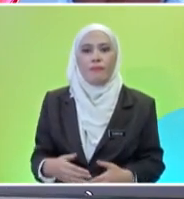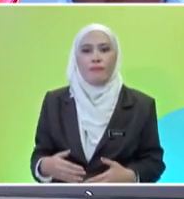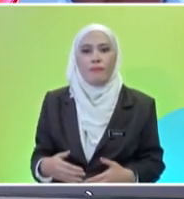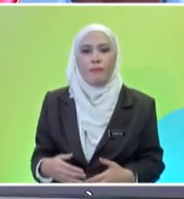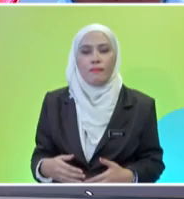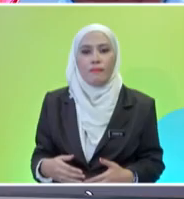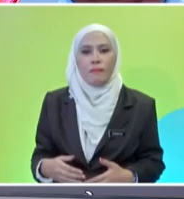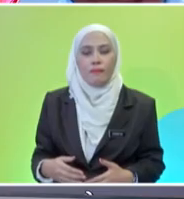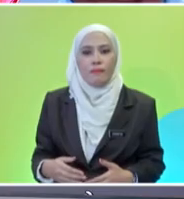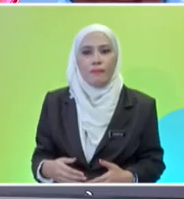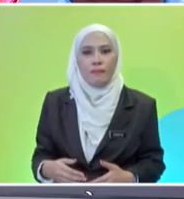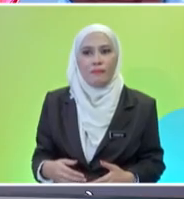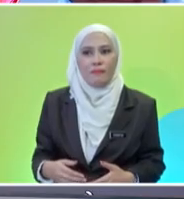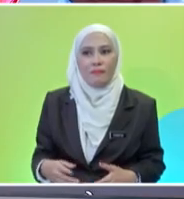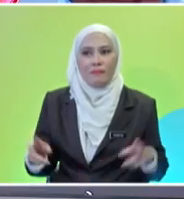kenali